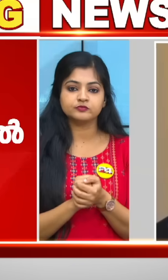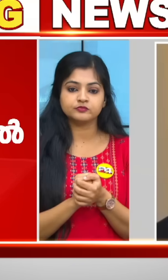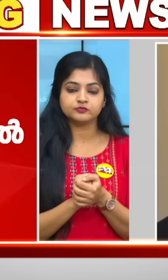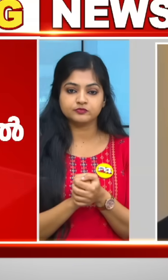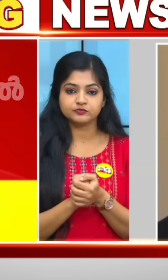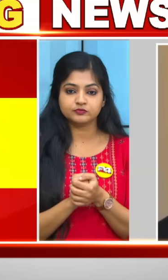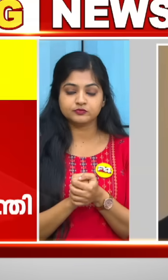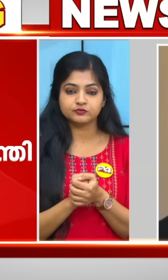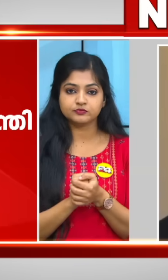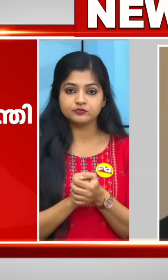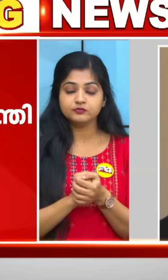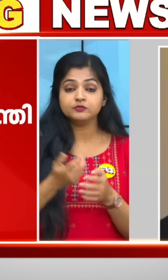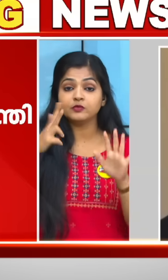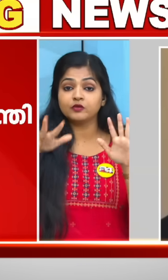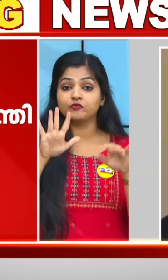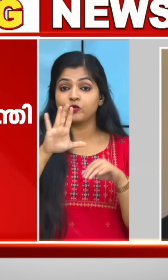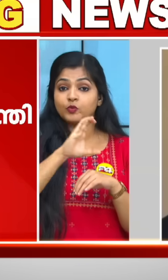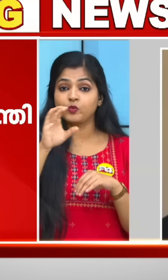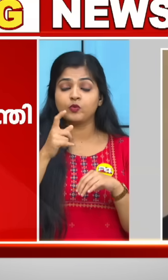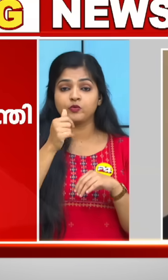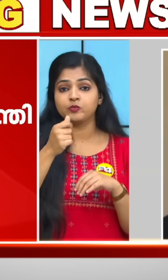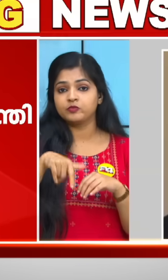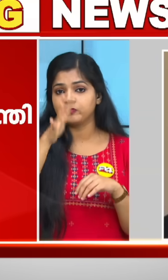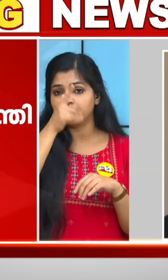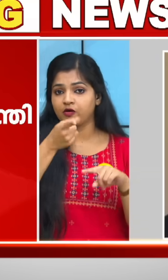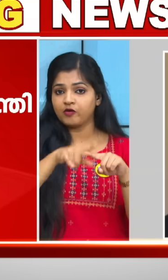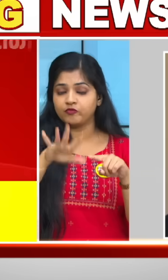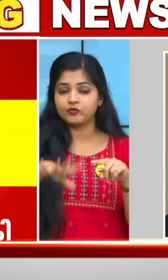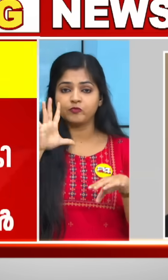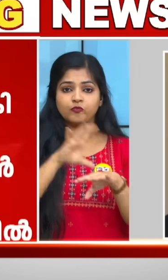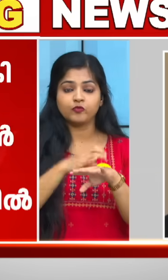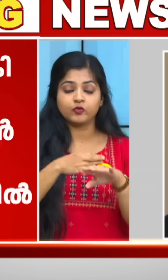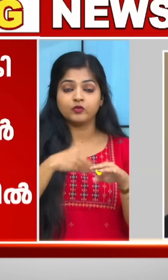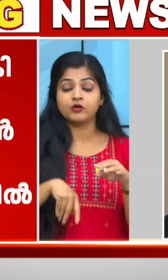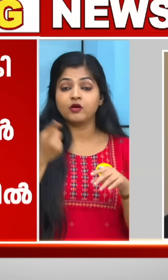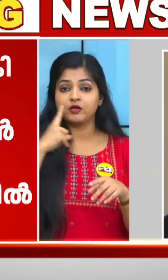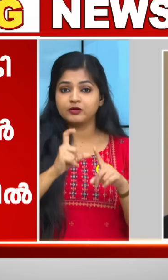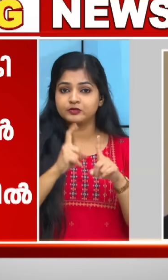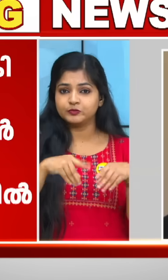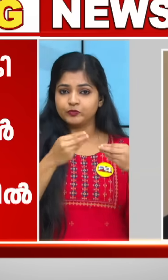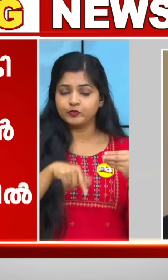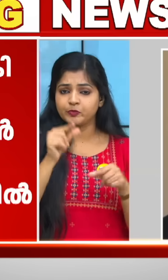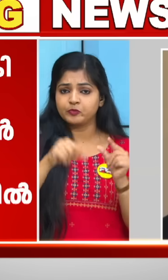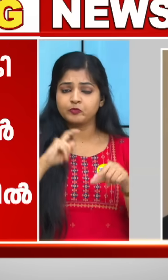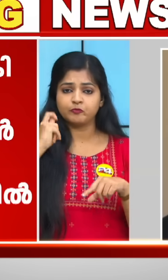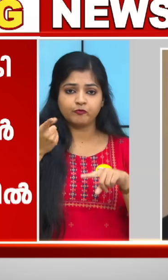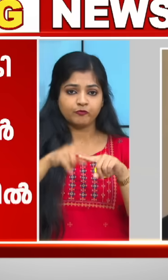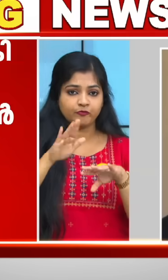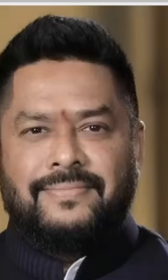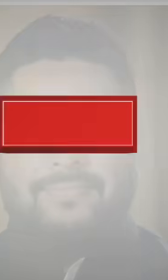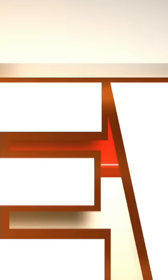കണ്ടെത്തൽ കേസിൽ നടപടി നേരിട്ട ഉദ്യോഗസ്ഥൻ നേരത്തെ ആത്മഹത്യ ചെയ്തിരുന്നു അരുൺ പൂപ്പറമ്പ് നൽകും ബംഗ്ലൂരിൽ നിന്നും കൂടുതൽ വിശദാംശങ്ങൾ അരുൺ